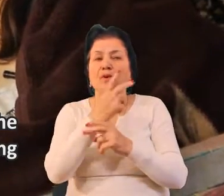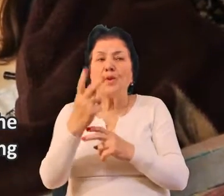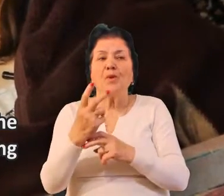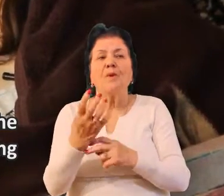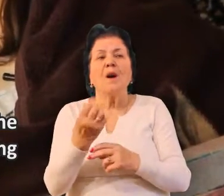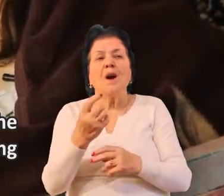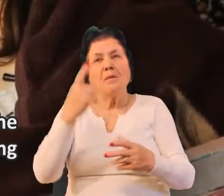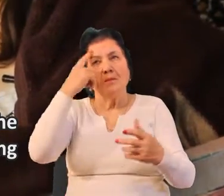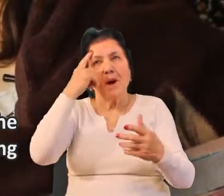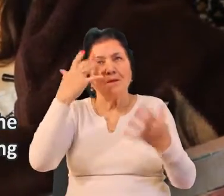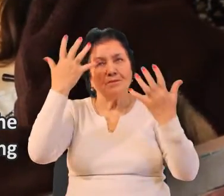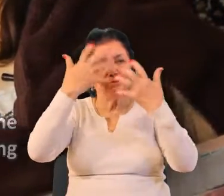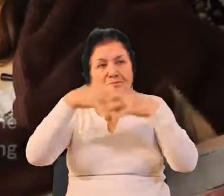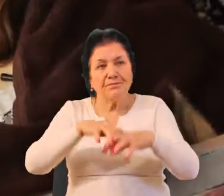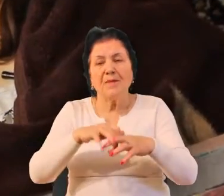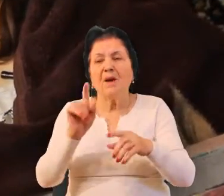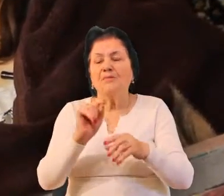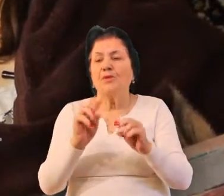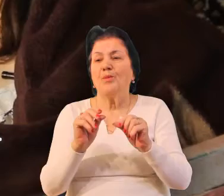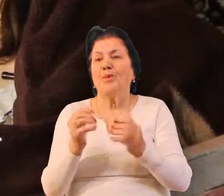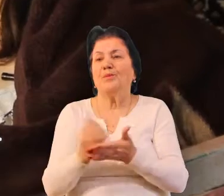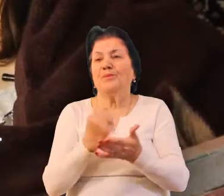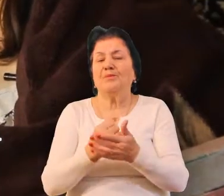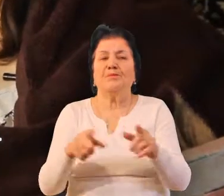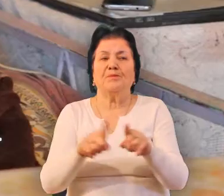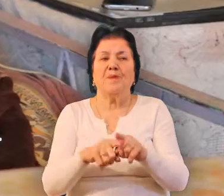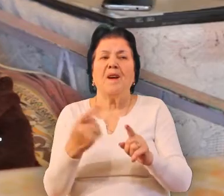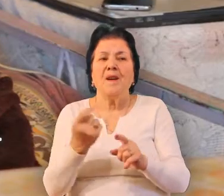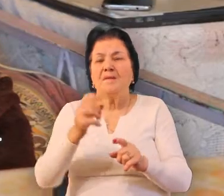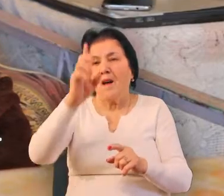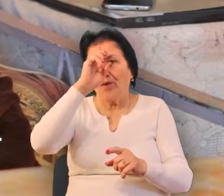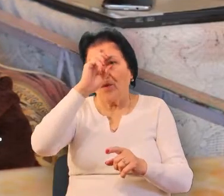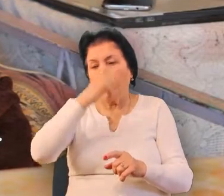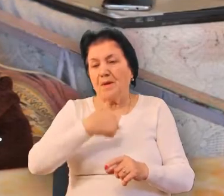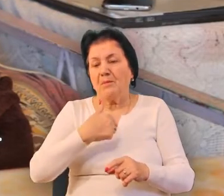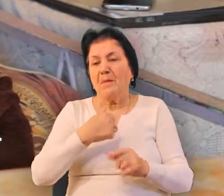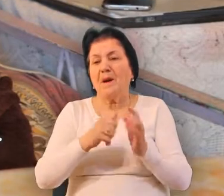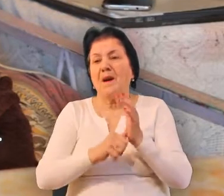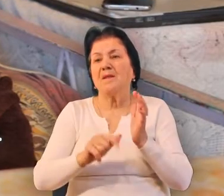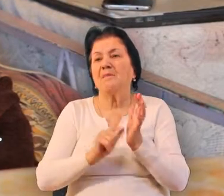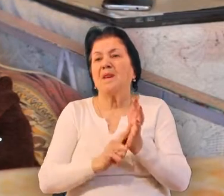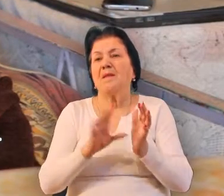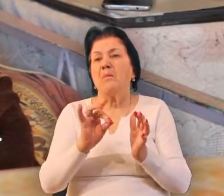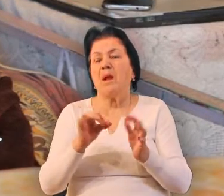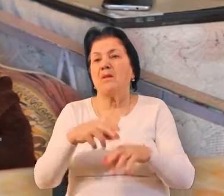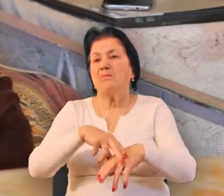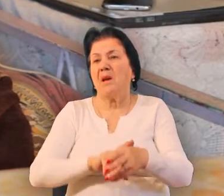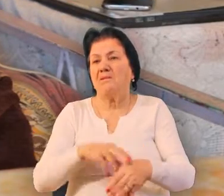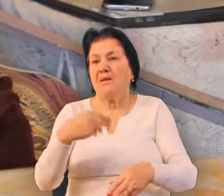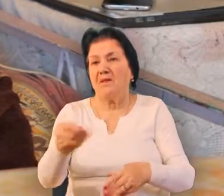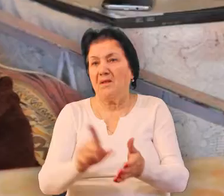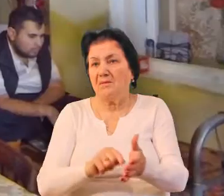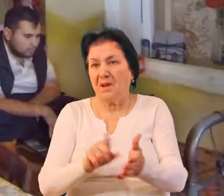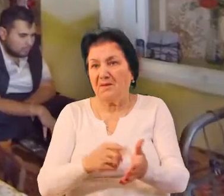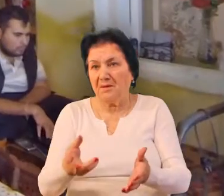qarışsın, həmi gəlir yerim olsun ki, ən azından dövlətim mənə 67 manat pensiya verir.